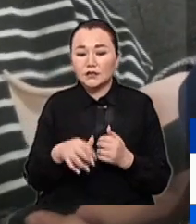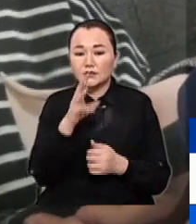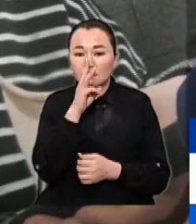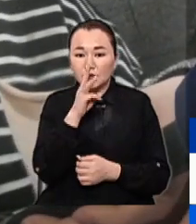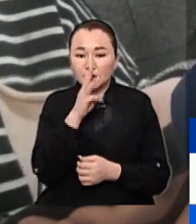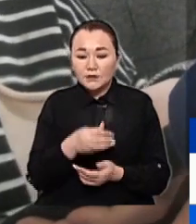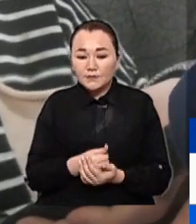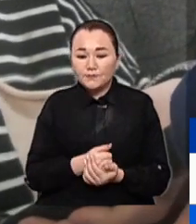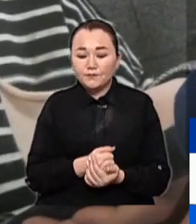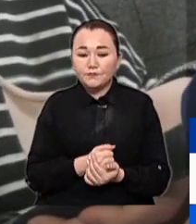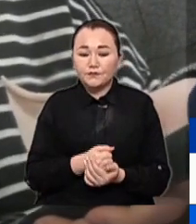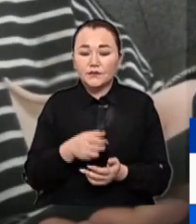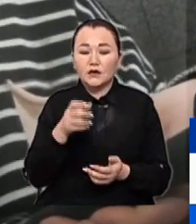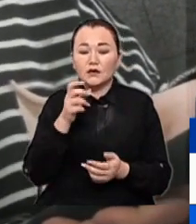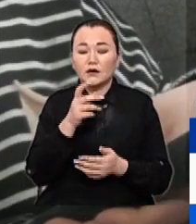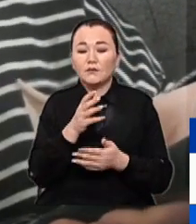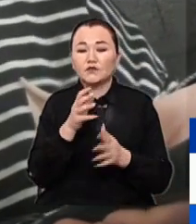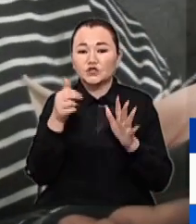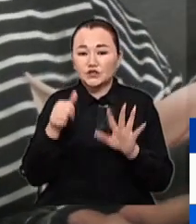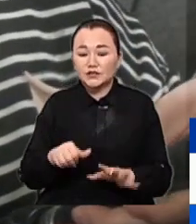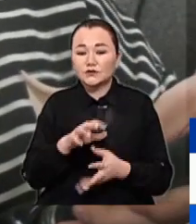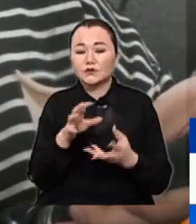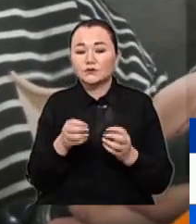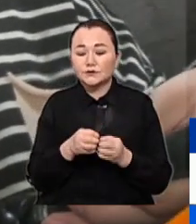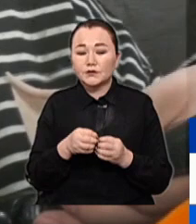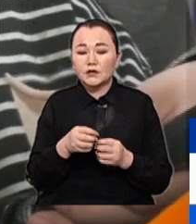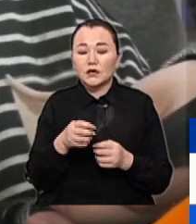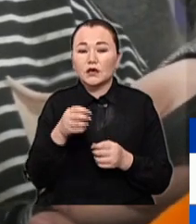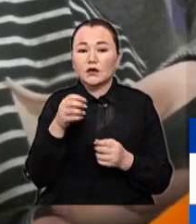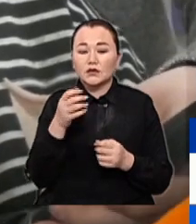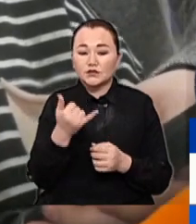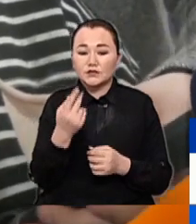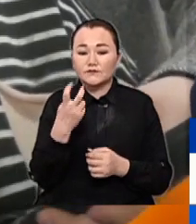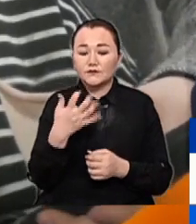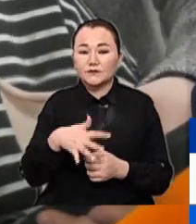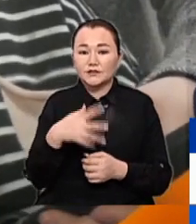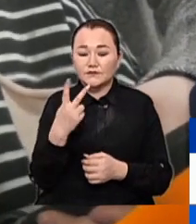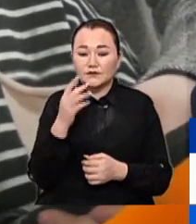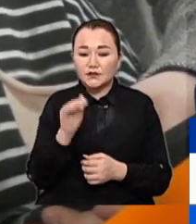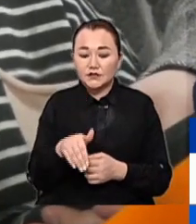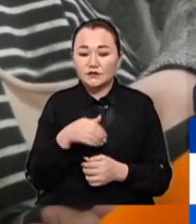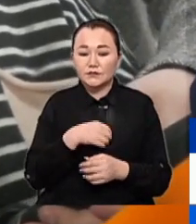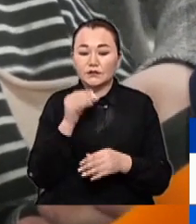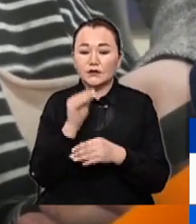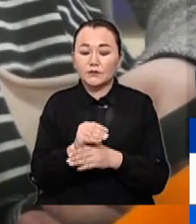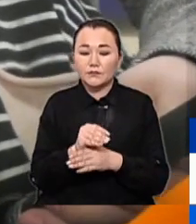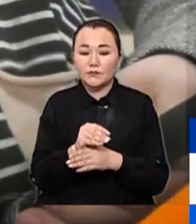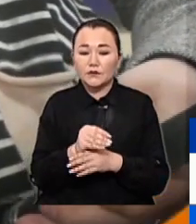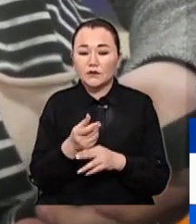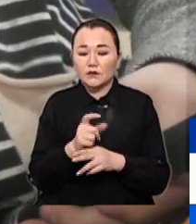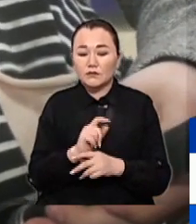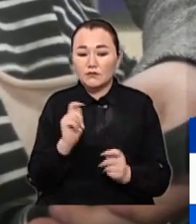жалақысы. Жарты жылдың ішінде былтыр қазір 252 мыңға біз өсірдік.